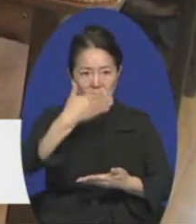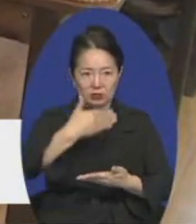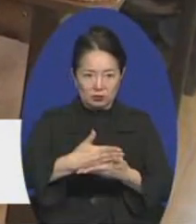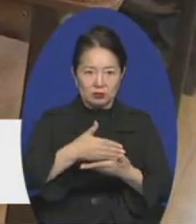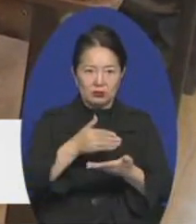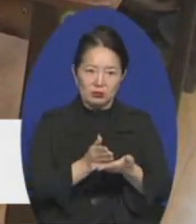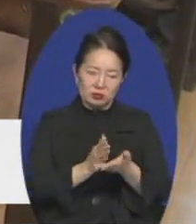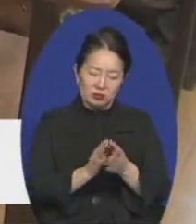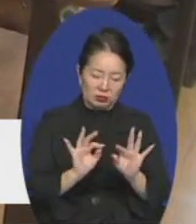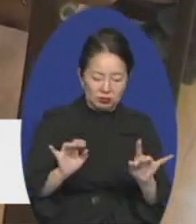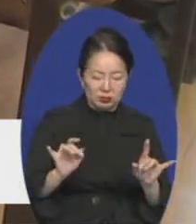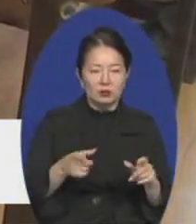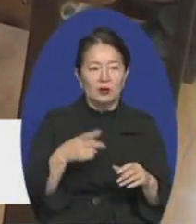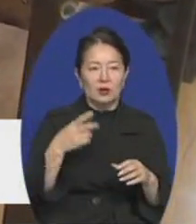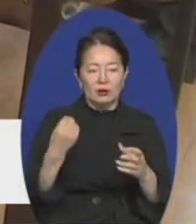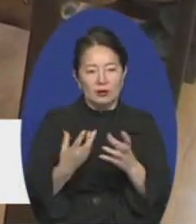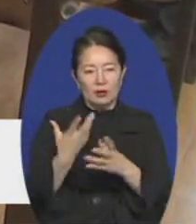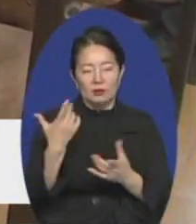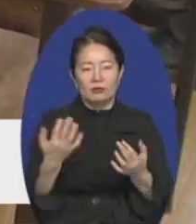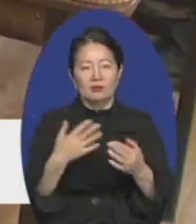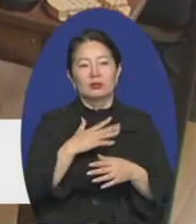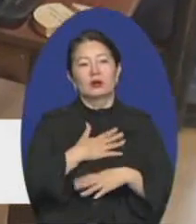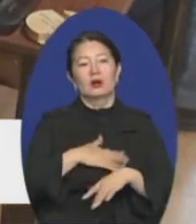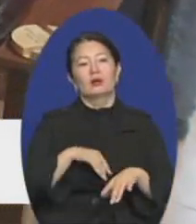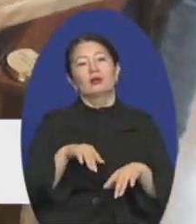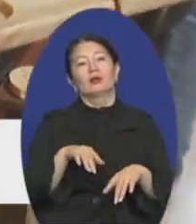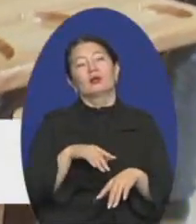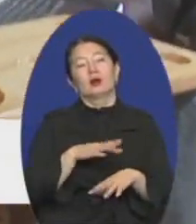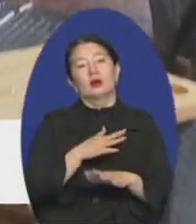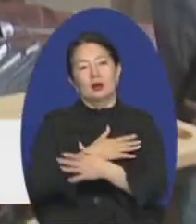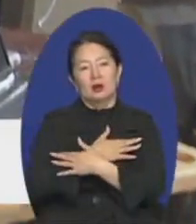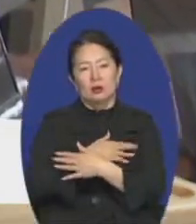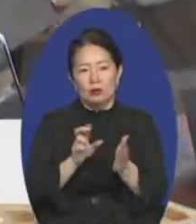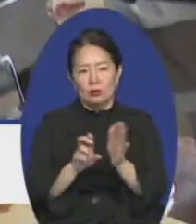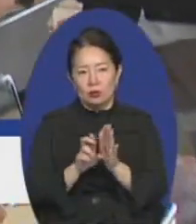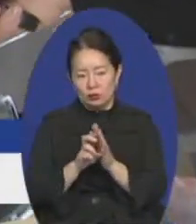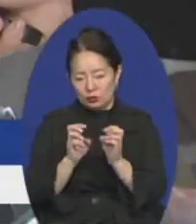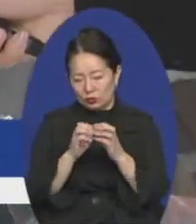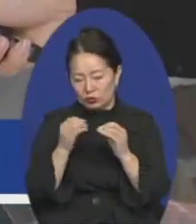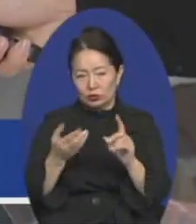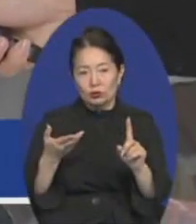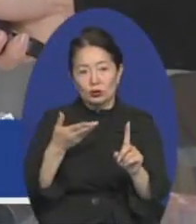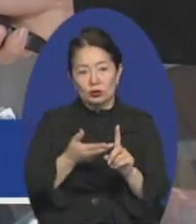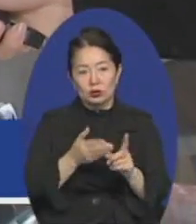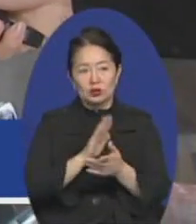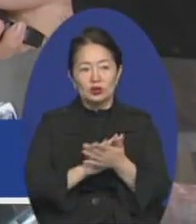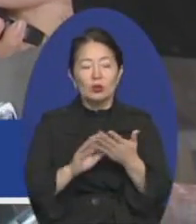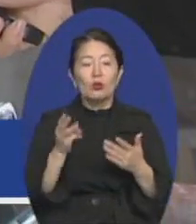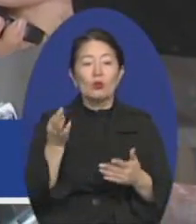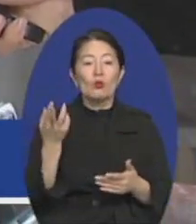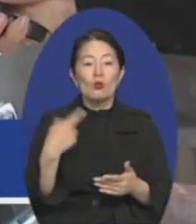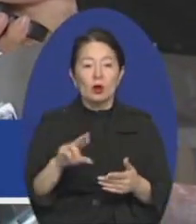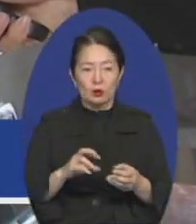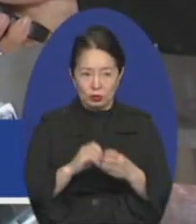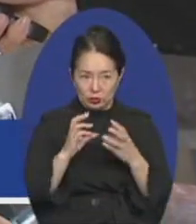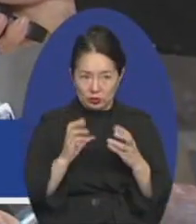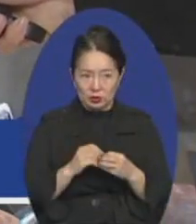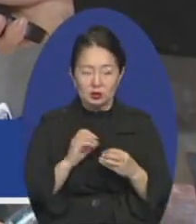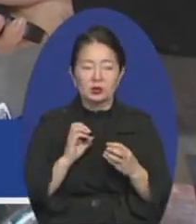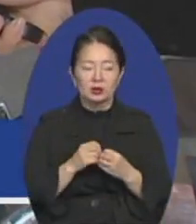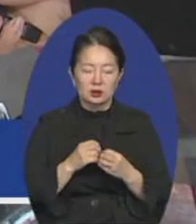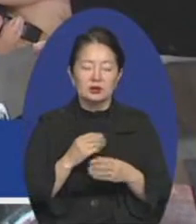тогтоогоод тэгээд хөөстэй байндаа ингээд тухтай хөвтөх юм бас боломжийг нь бүрдүүлэх юм бас зөвхөн модон юм бүтээгдэхүүн